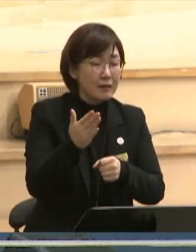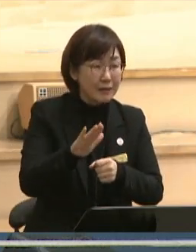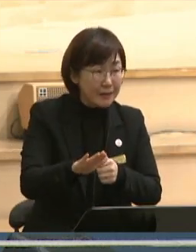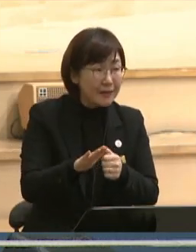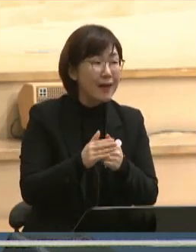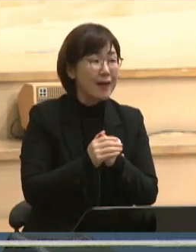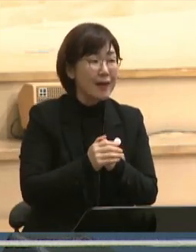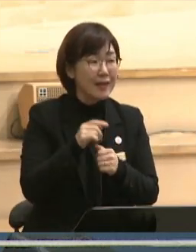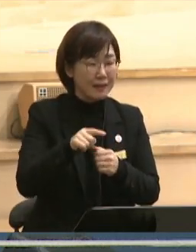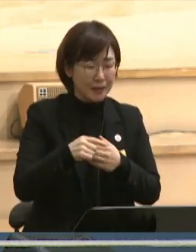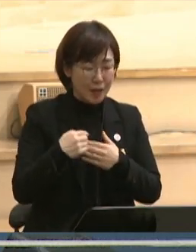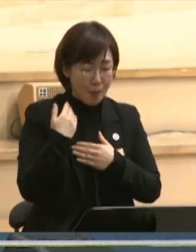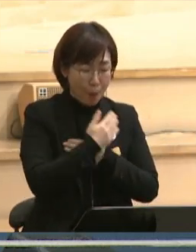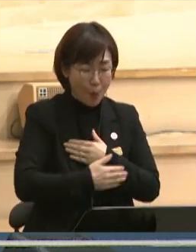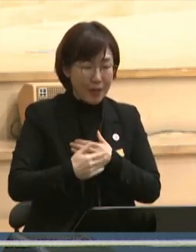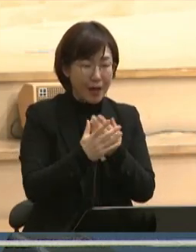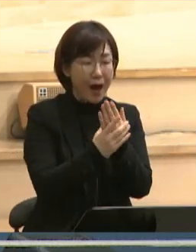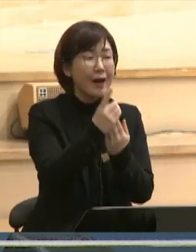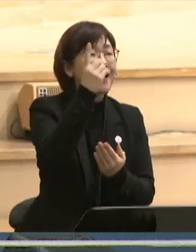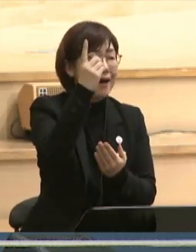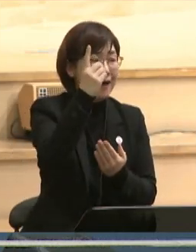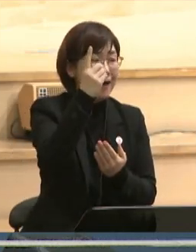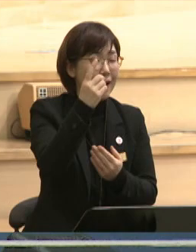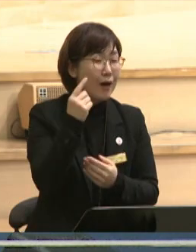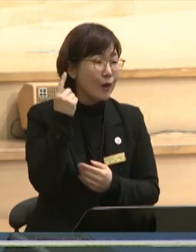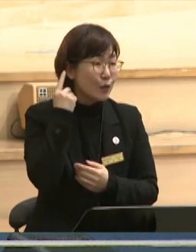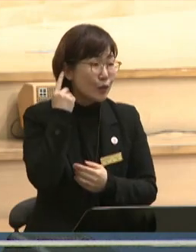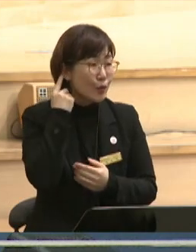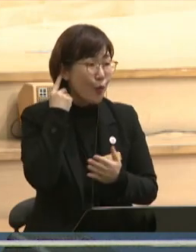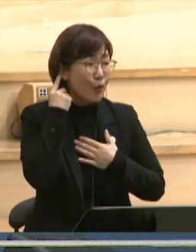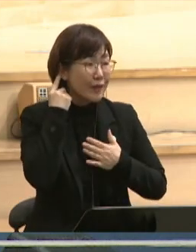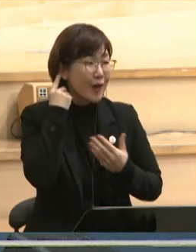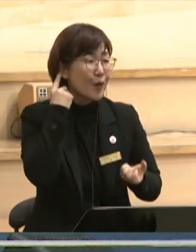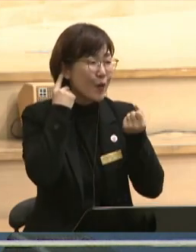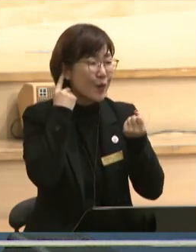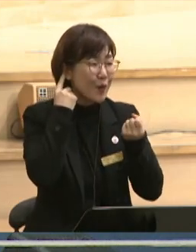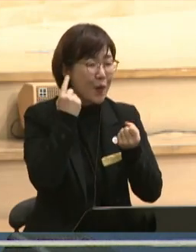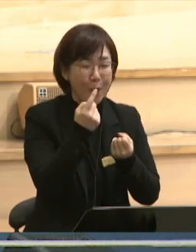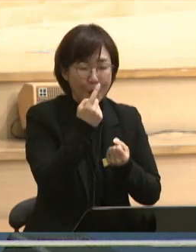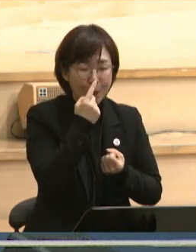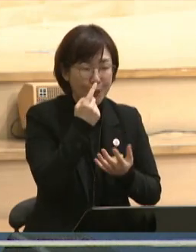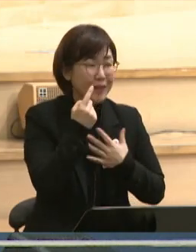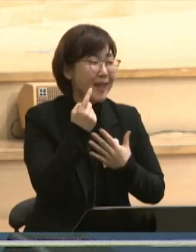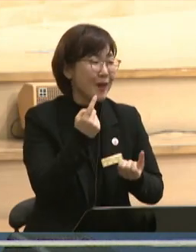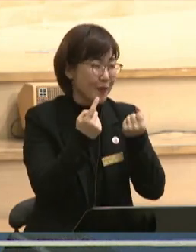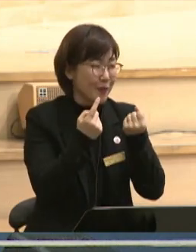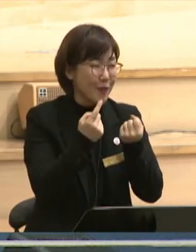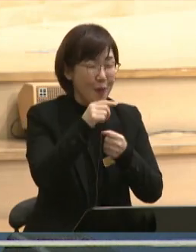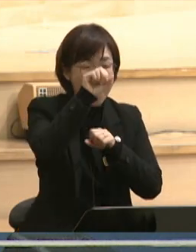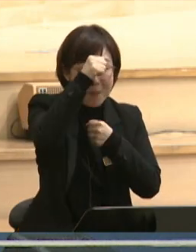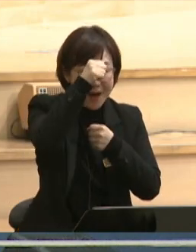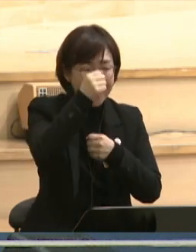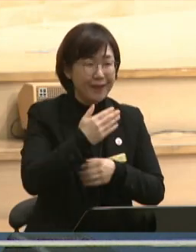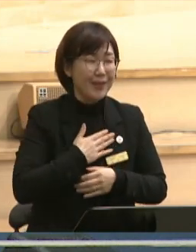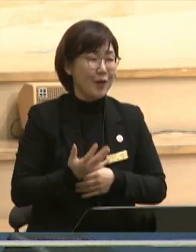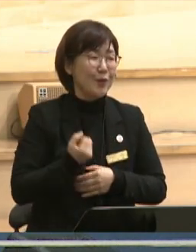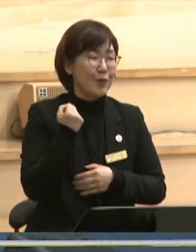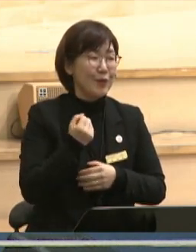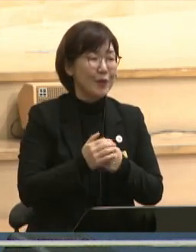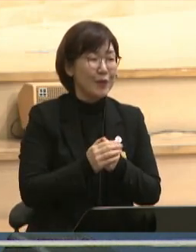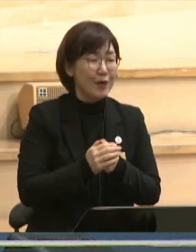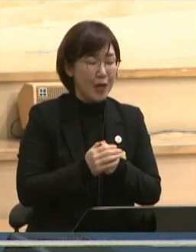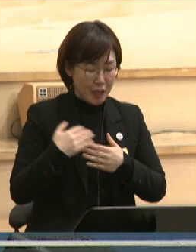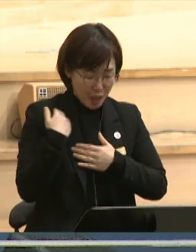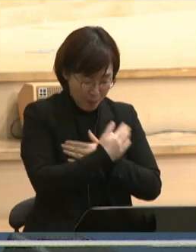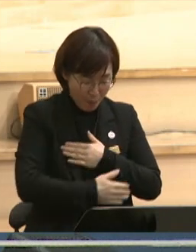이건 한 몸을 이루고 있죠 귀도 김보은이고 코도 김보은이고 발도 김보은입니다 여기